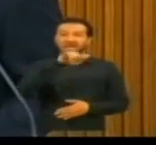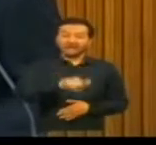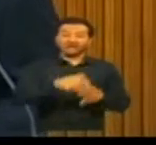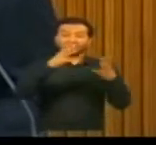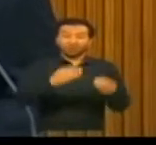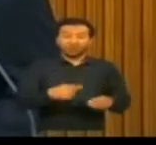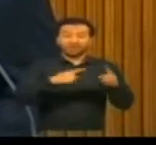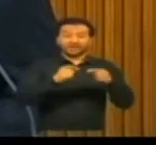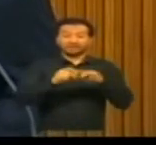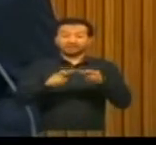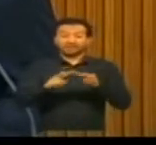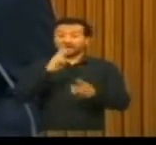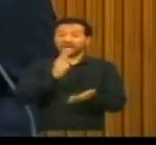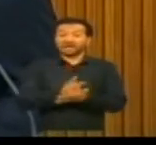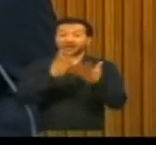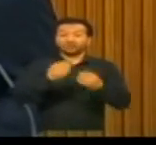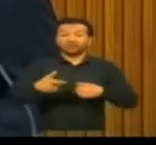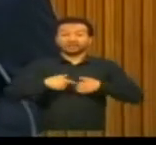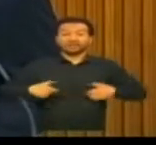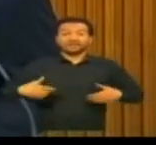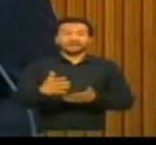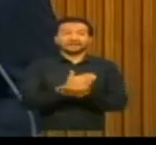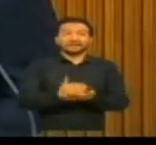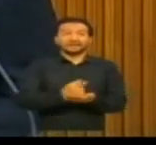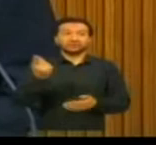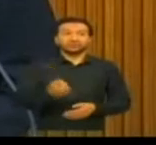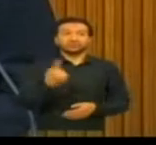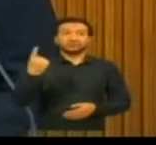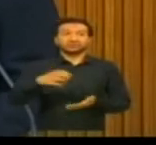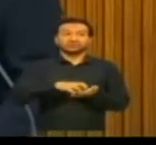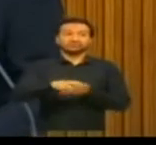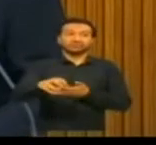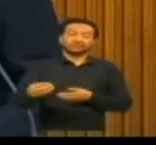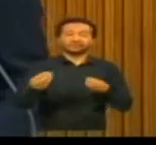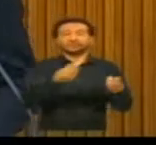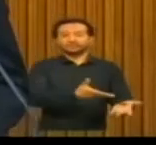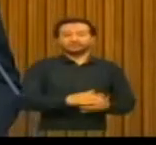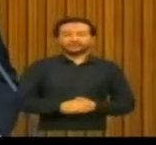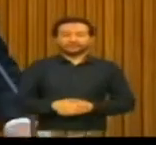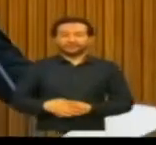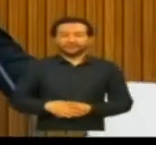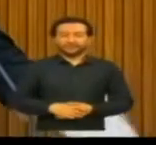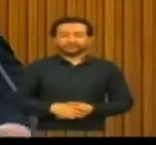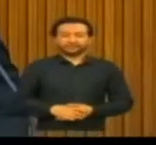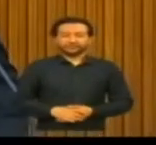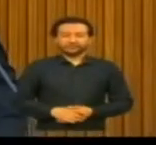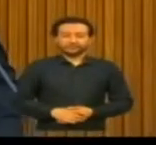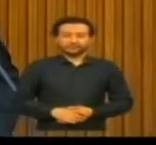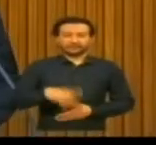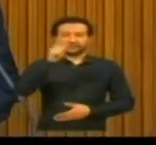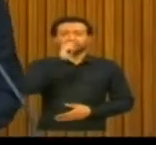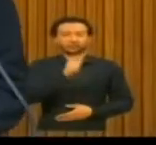ve parlamentonun iradesi olan milli gelirin %1'i orandaki payın çiftçiye verilmesidir. Bir söz